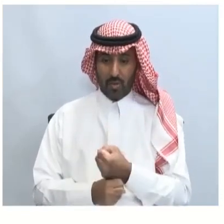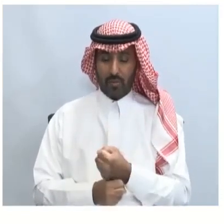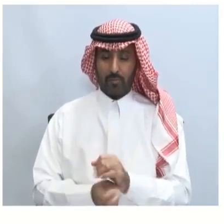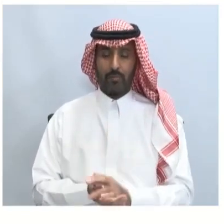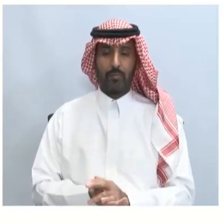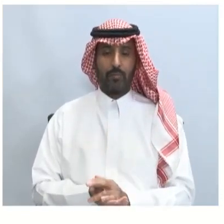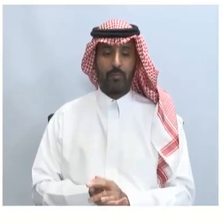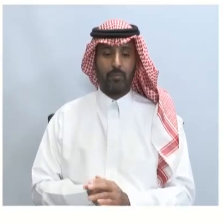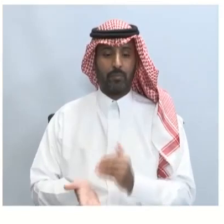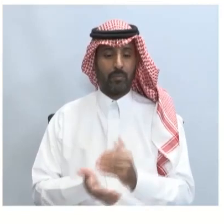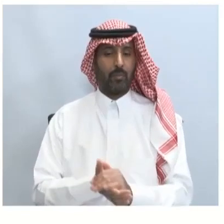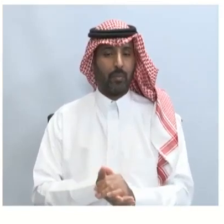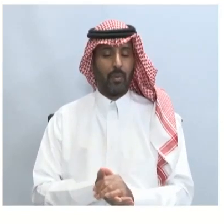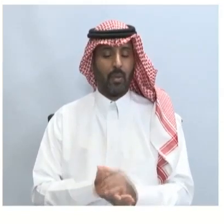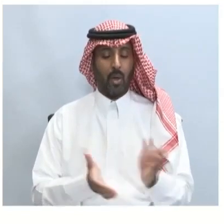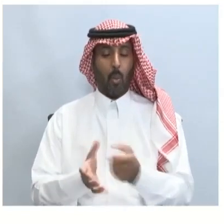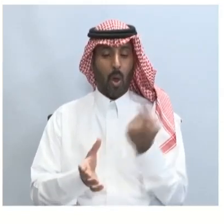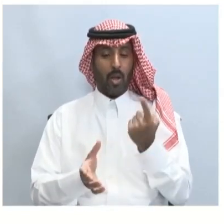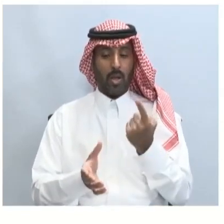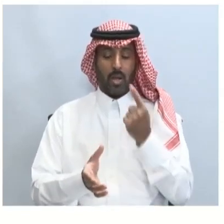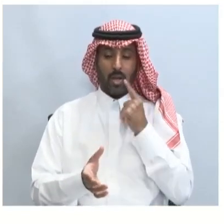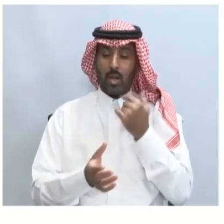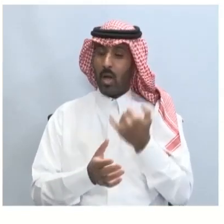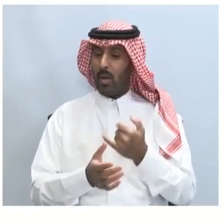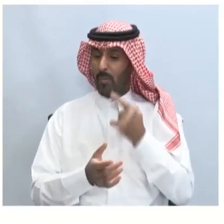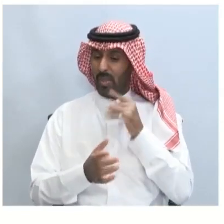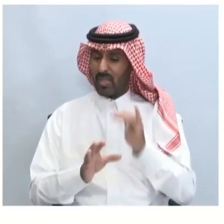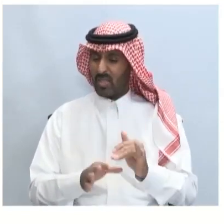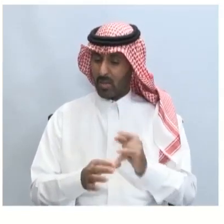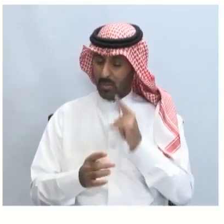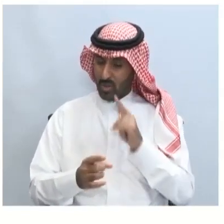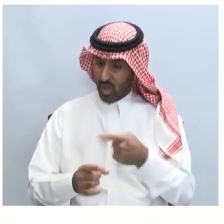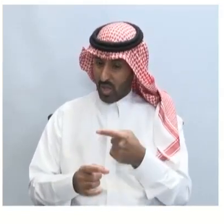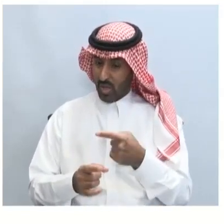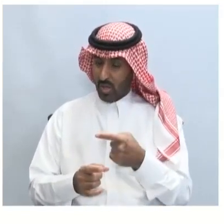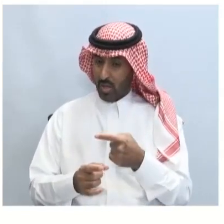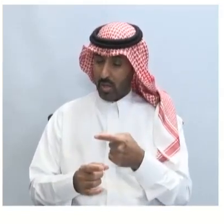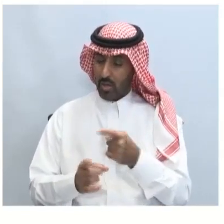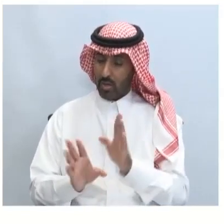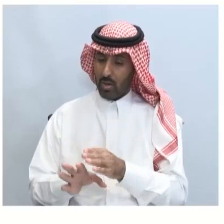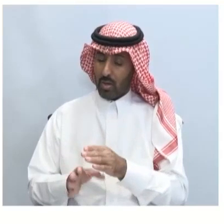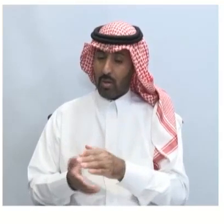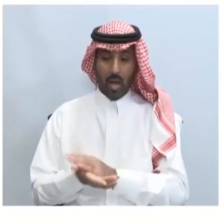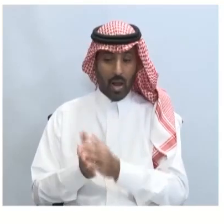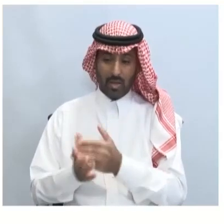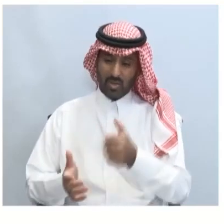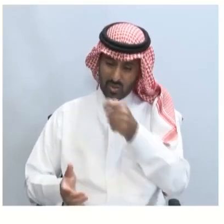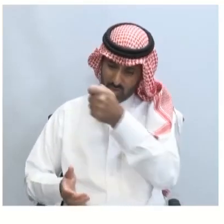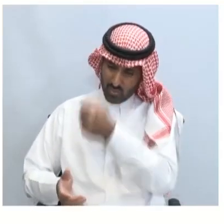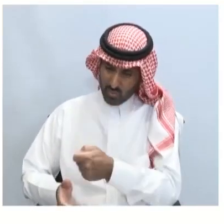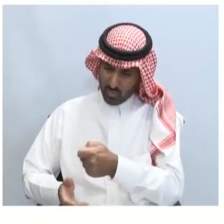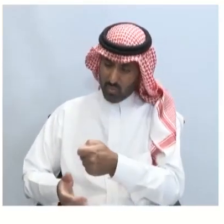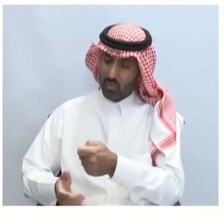بارك الله فيكم اذا اولا اقضي حاجتي بطريقه صحيحه ثانيا انظف مكاني بعد